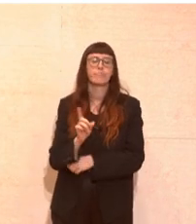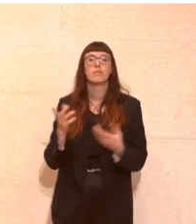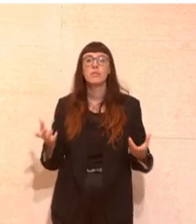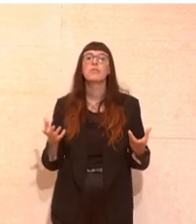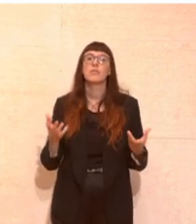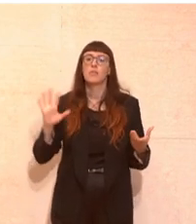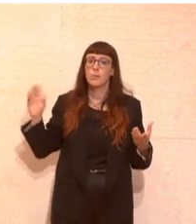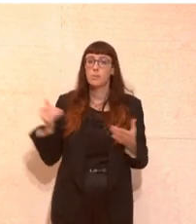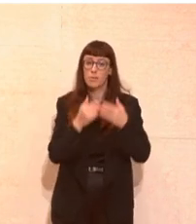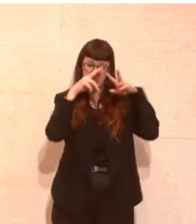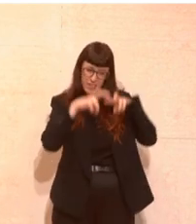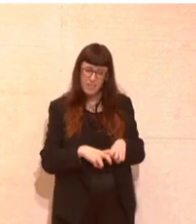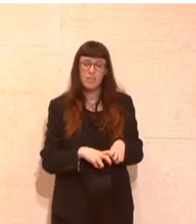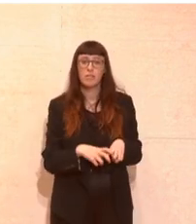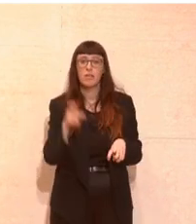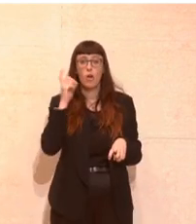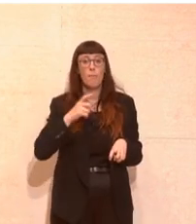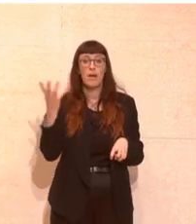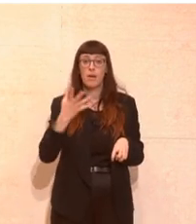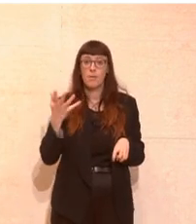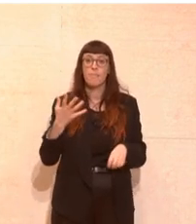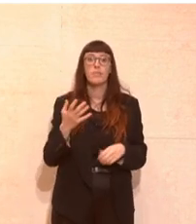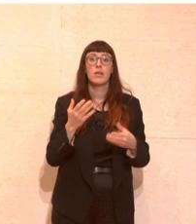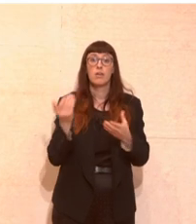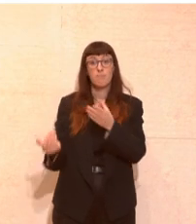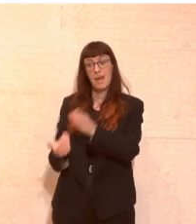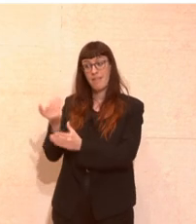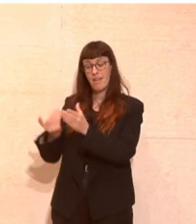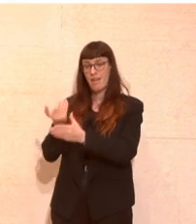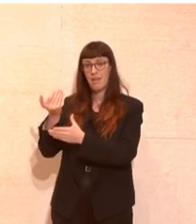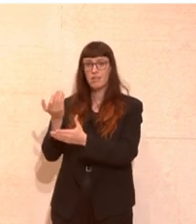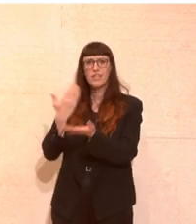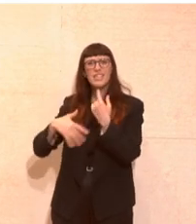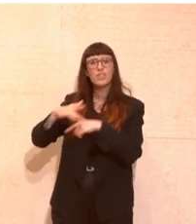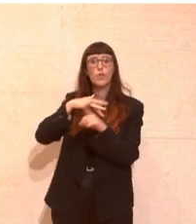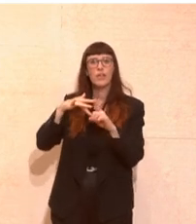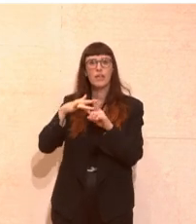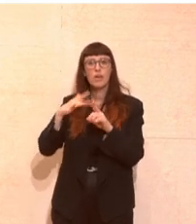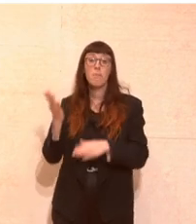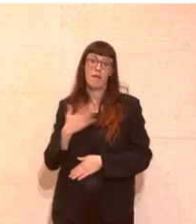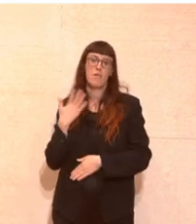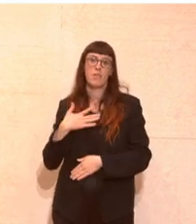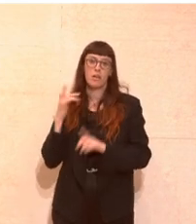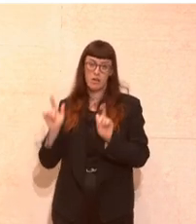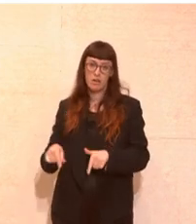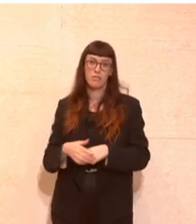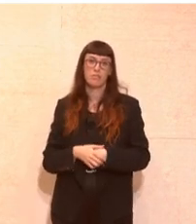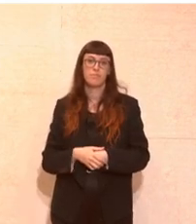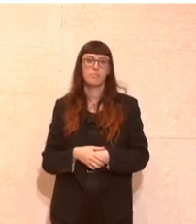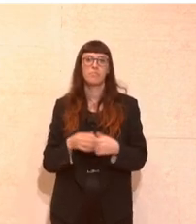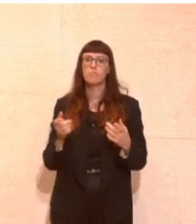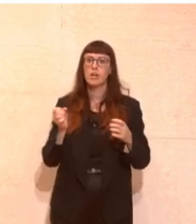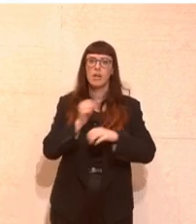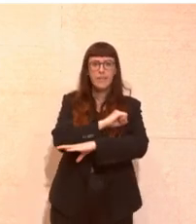échantillons montrent aujourd'hui que c'est un avantage sociétal d'être du matin. Donc, il y a des études qui montrent, publiées dans les très bons journaux, que